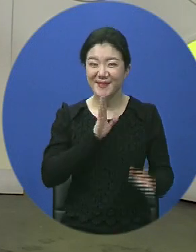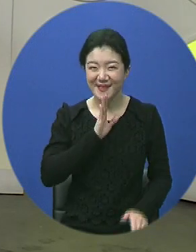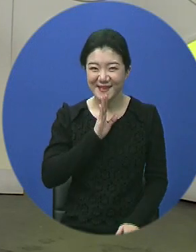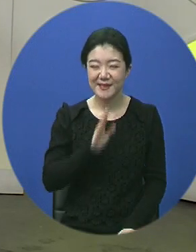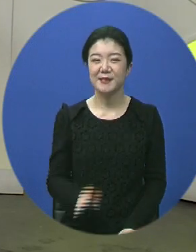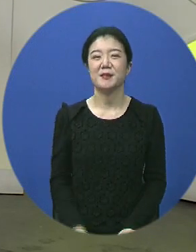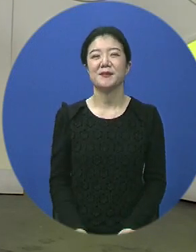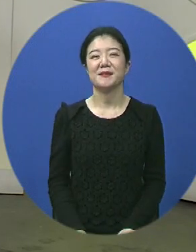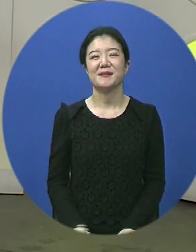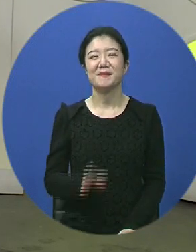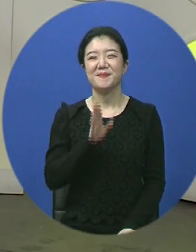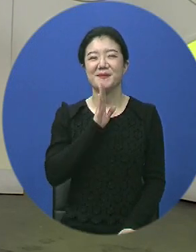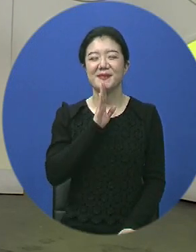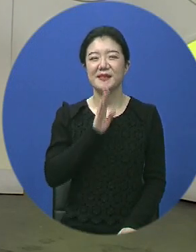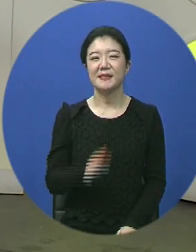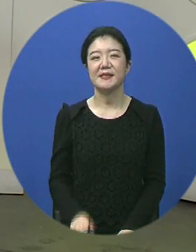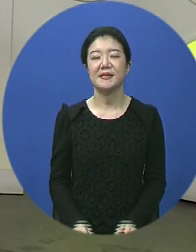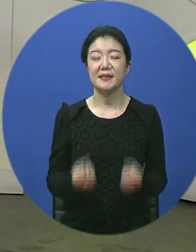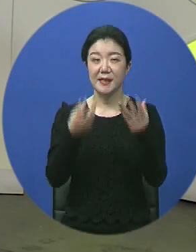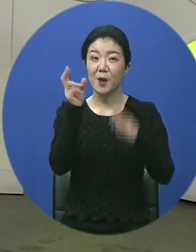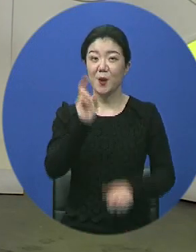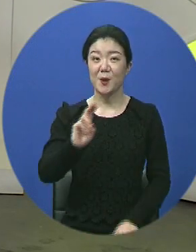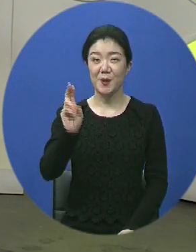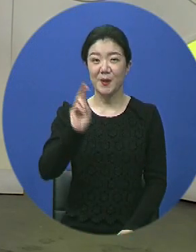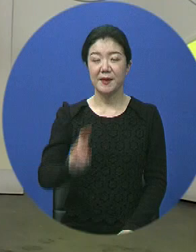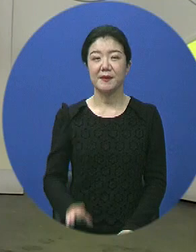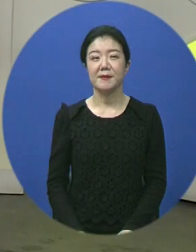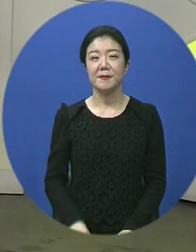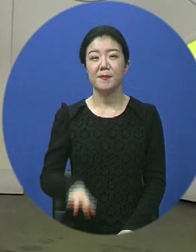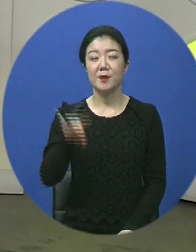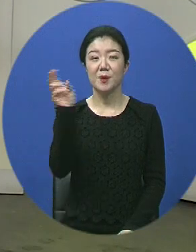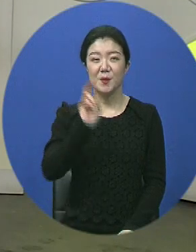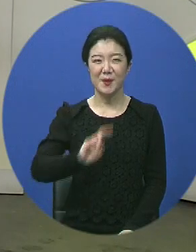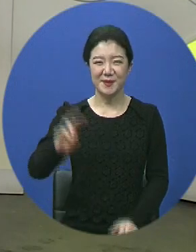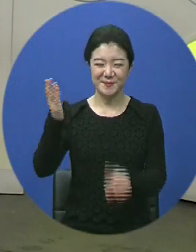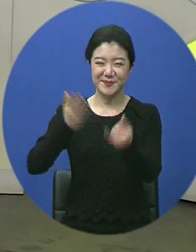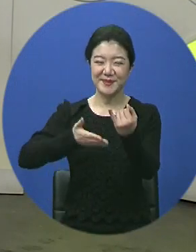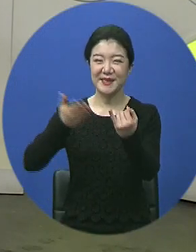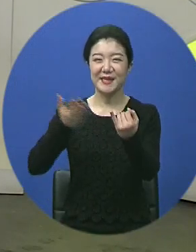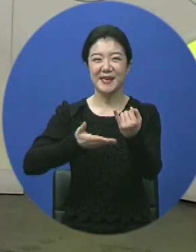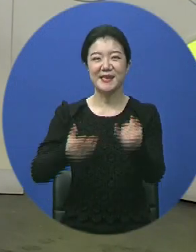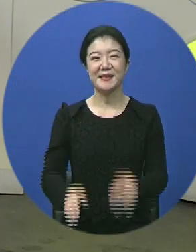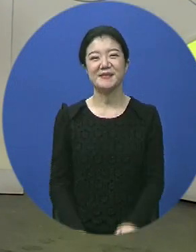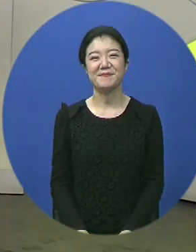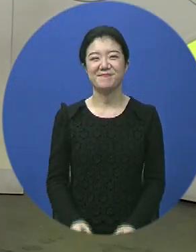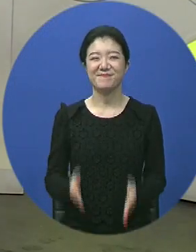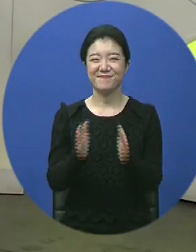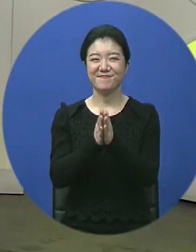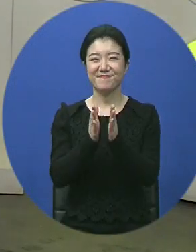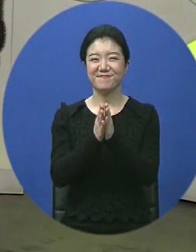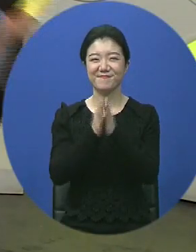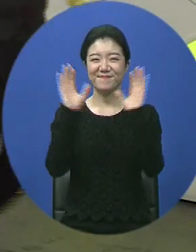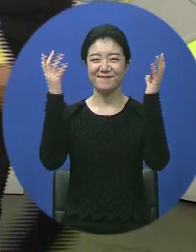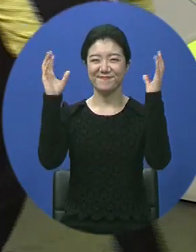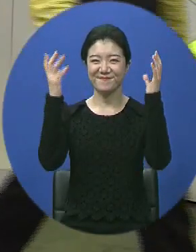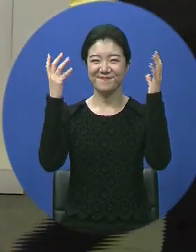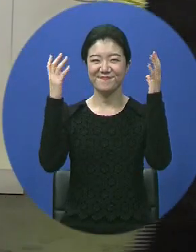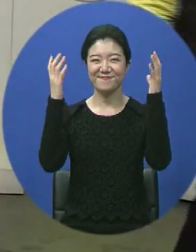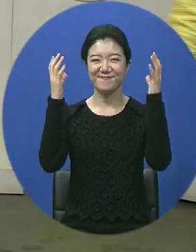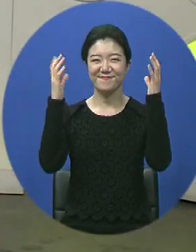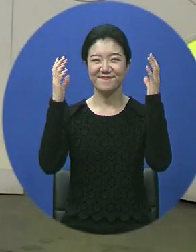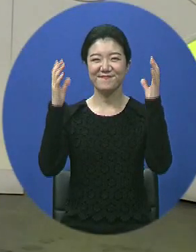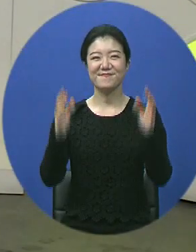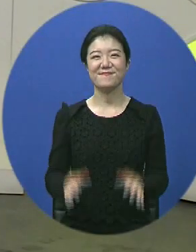준비하셨죠? 네, 째깍째깍. 네, 신곡입니다. 네, 그럼 먼저 노래 알겠습니다. 먼저 청해 볼까요? 네, 가슴이 그래요. 콩콩콩 먼저 청해 들려드릴게요. 보겠습니다. 네.